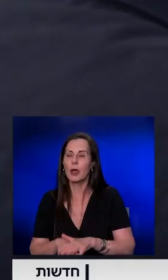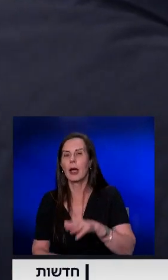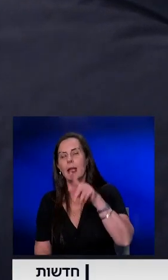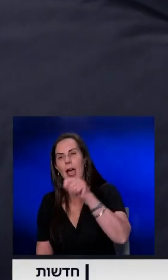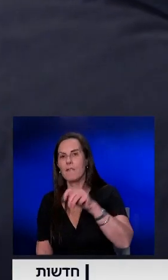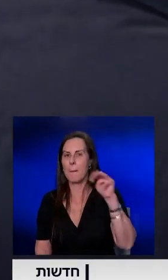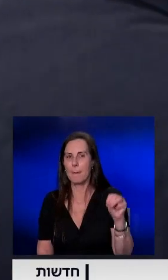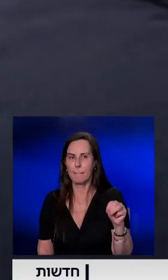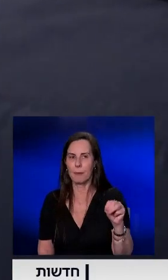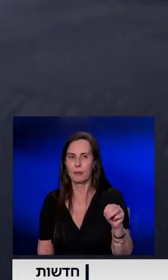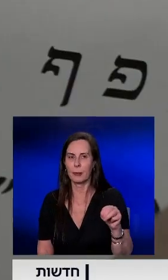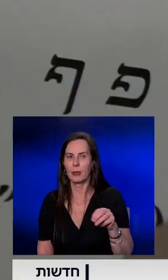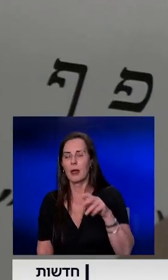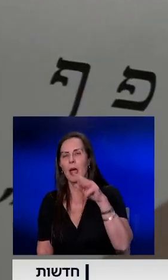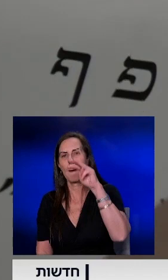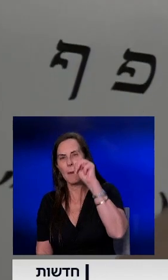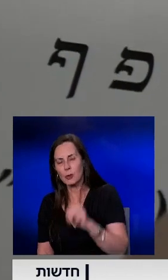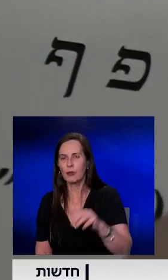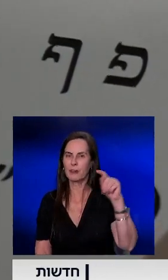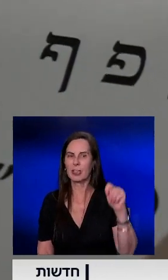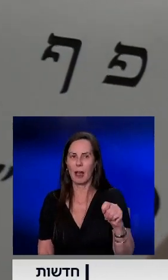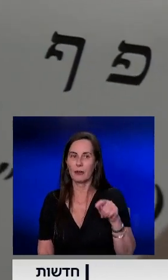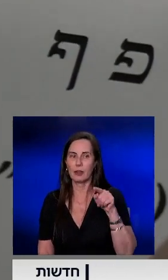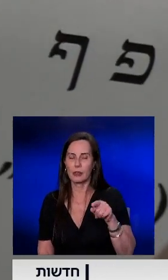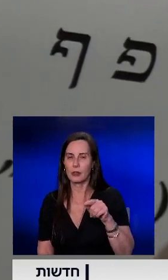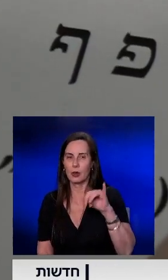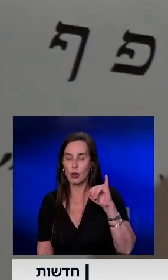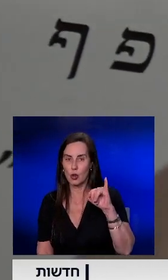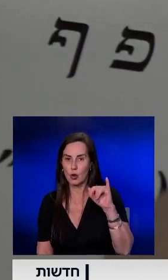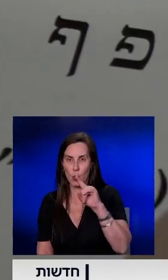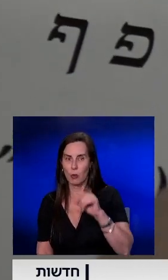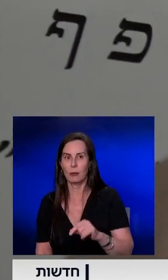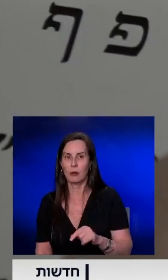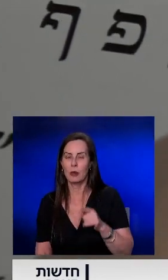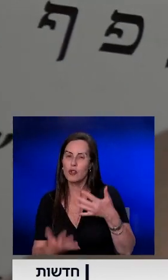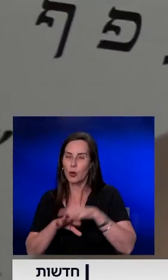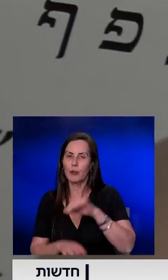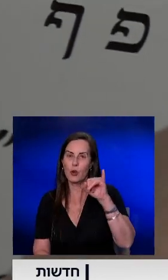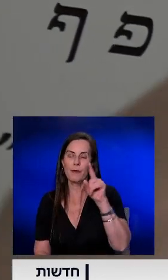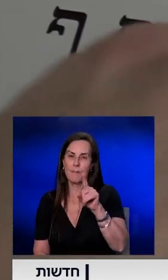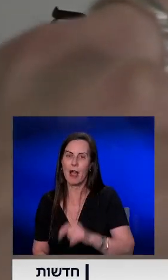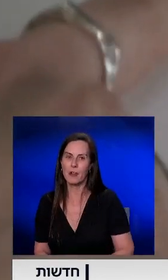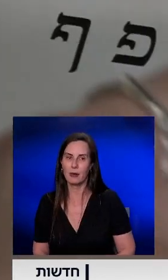ומם? נכון, מם סופית ותף. זאת היא האות יוב, שילוב של יוד וו.